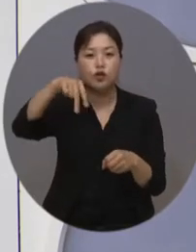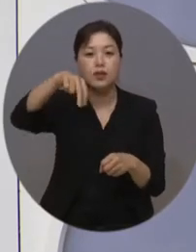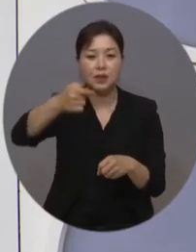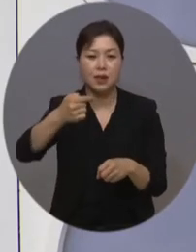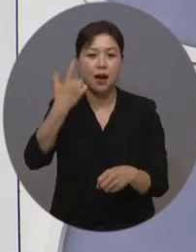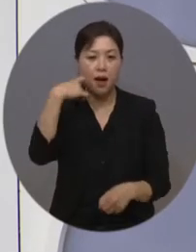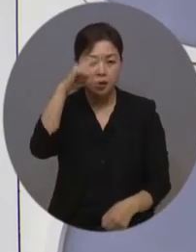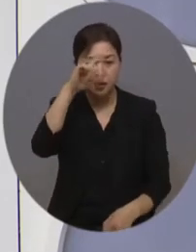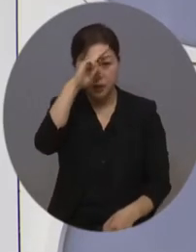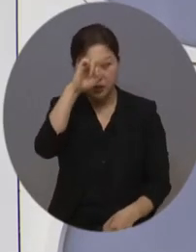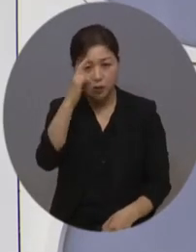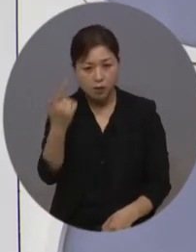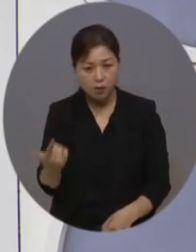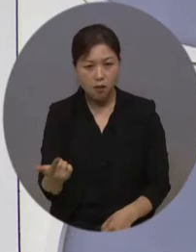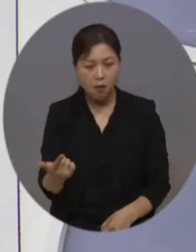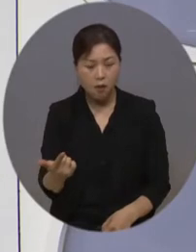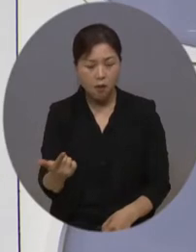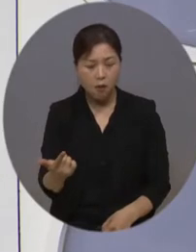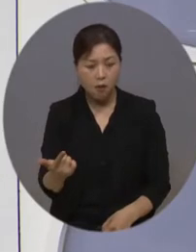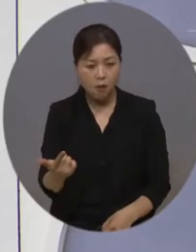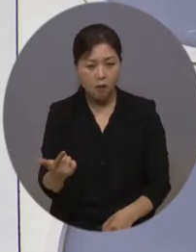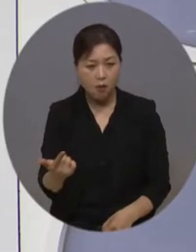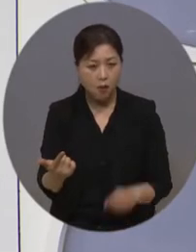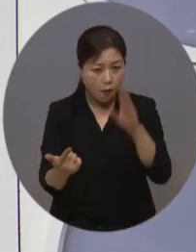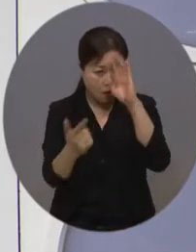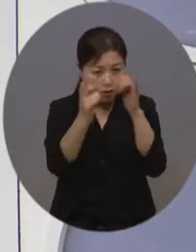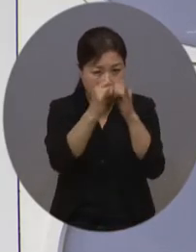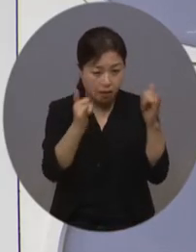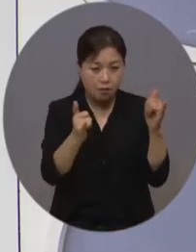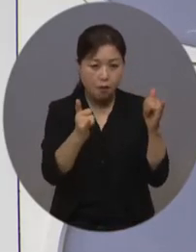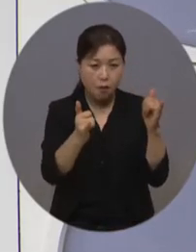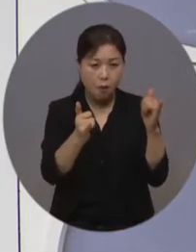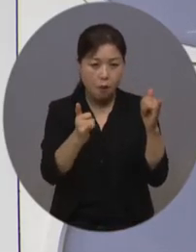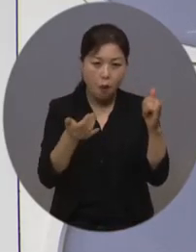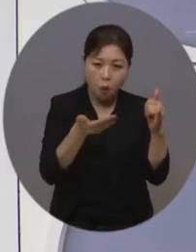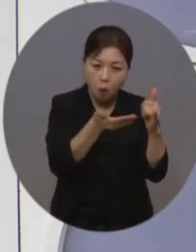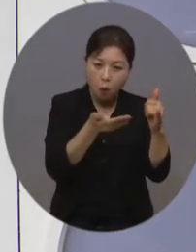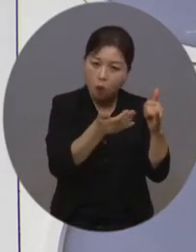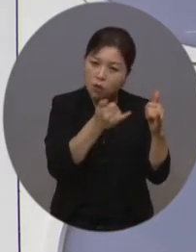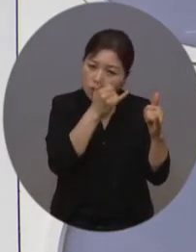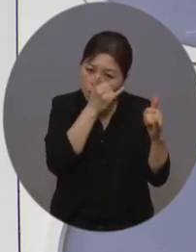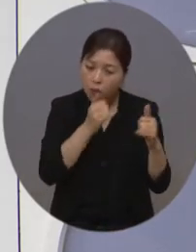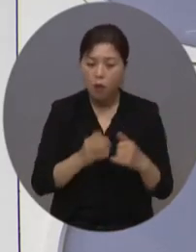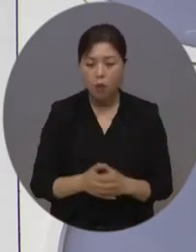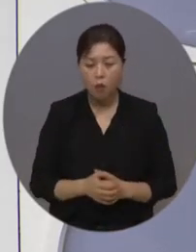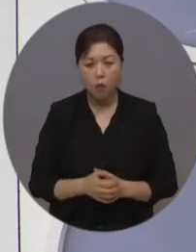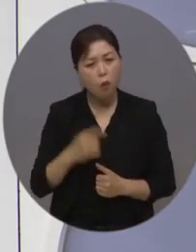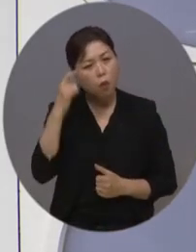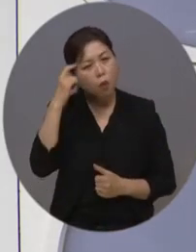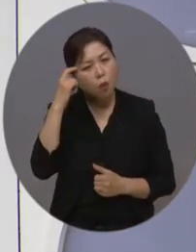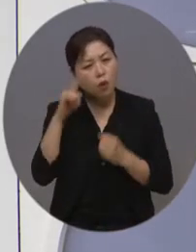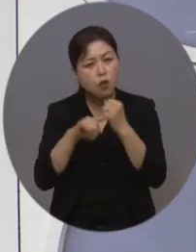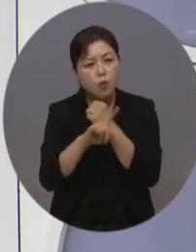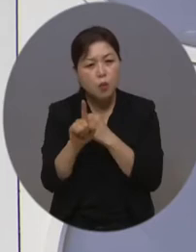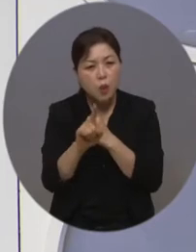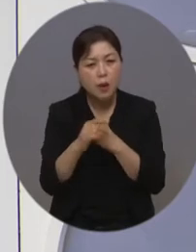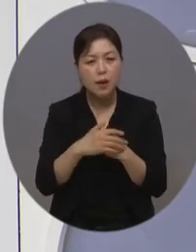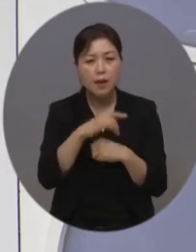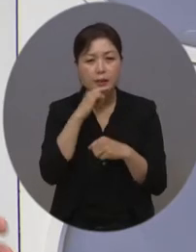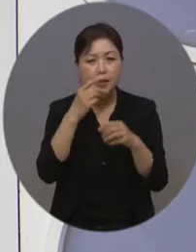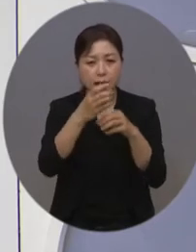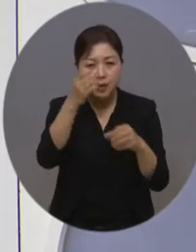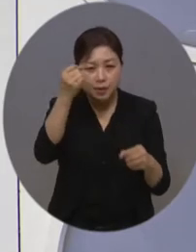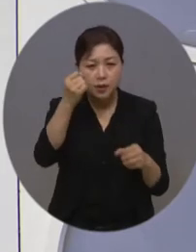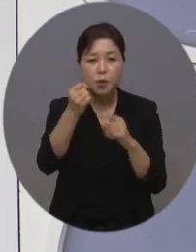세끼를 한 잔씩. 아. 환자들에게, 모든 환자들에게. 그래서 그게 왜 그러냐 그랬더니 이 당근은